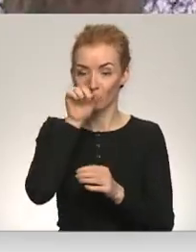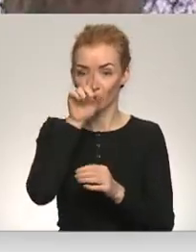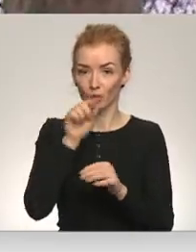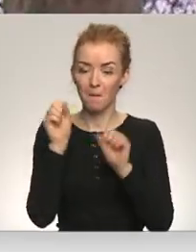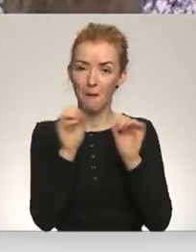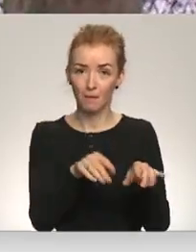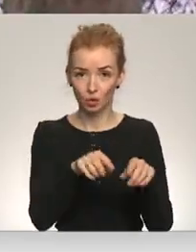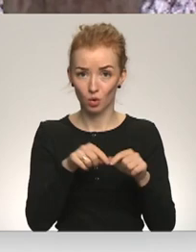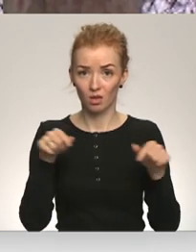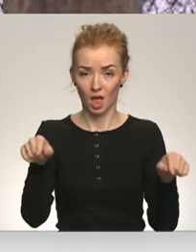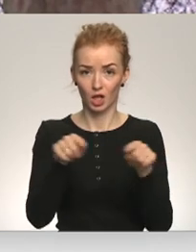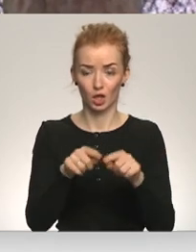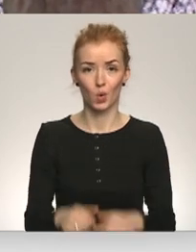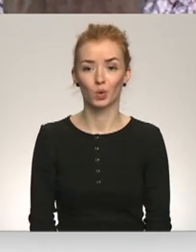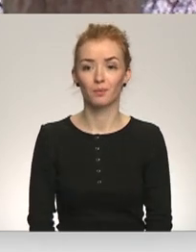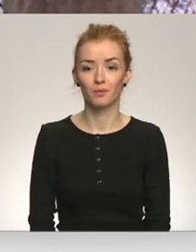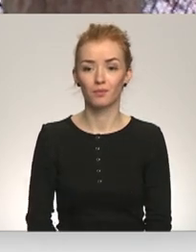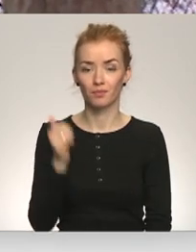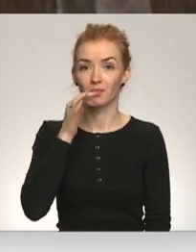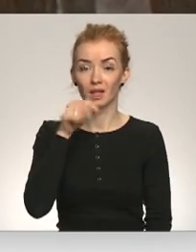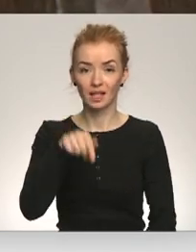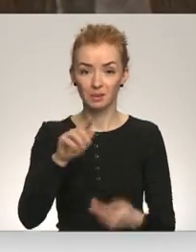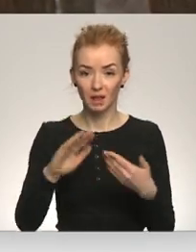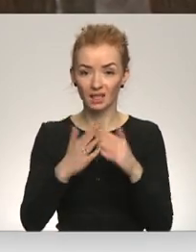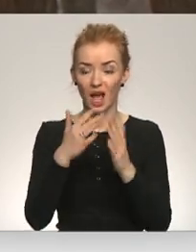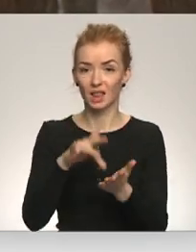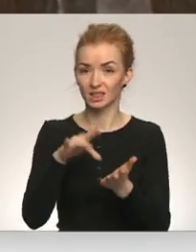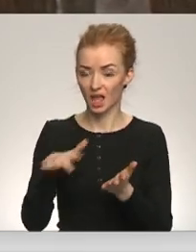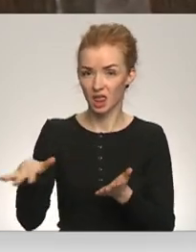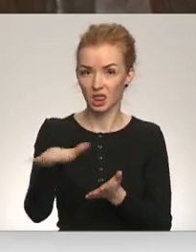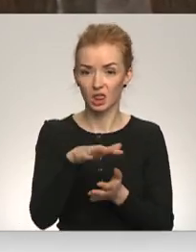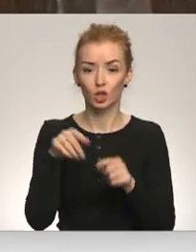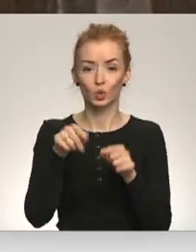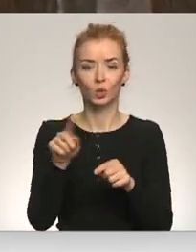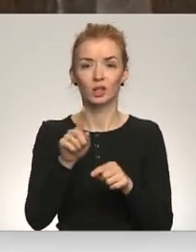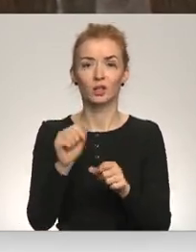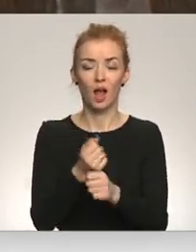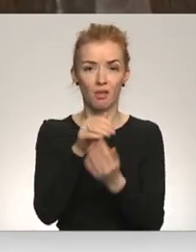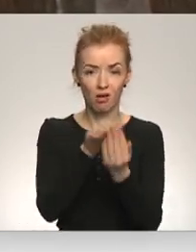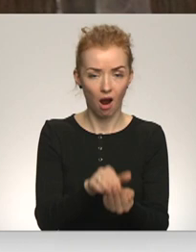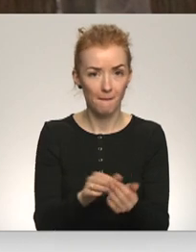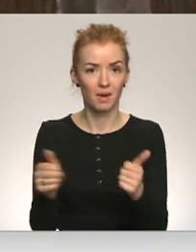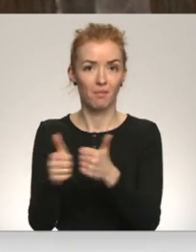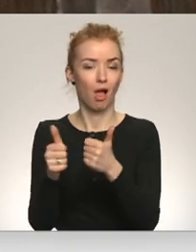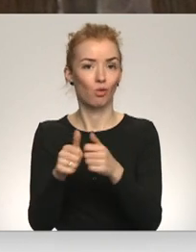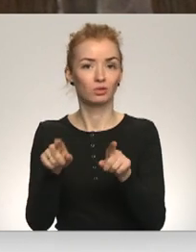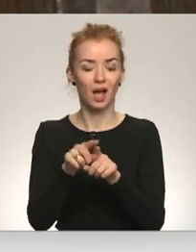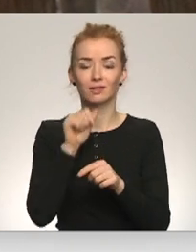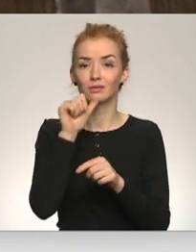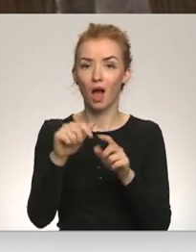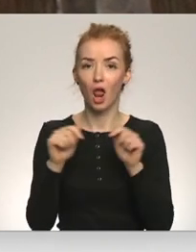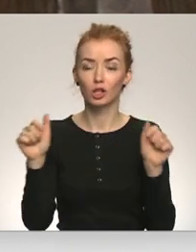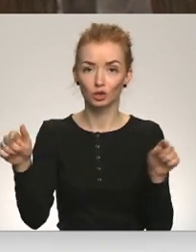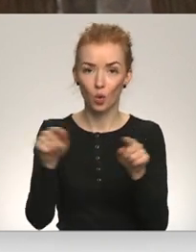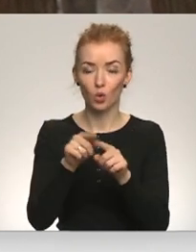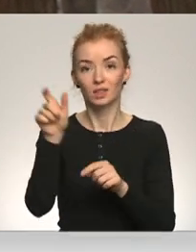pamet teritoriju. Tas ir pilsētas centrs. Tur ir ne tikai kapi, ir arī blakus pilsētas zaļā zonas